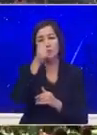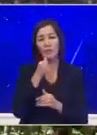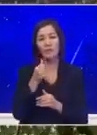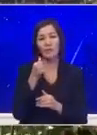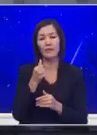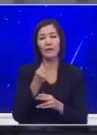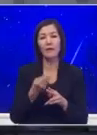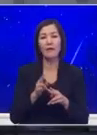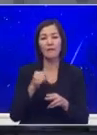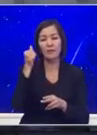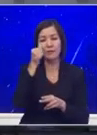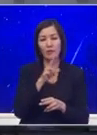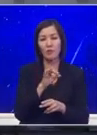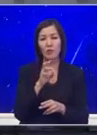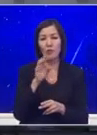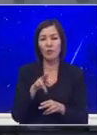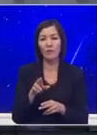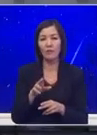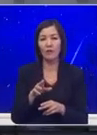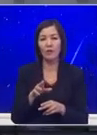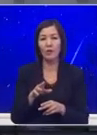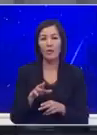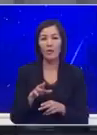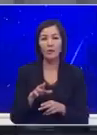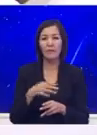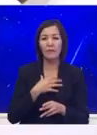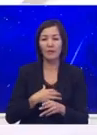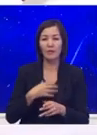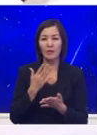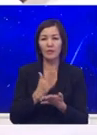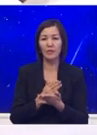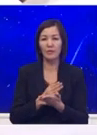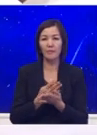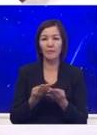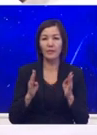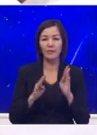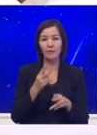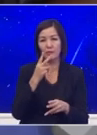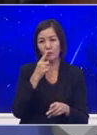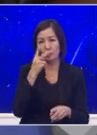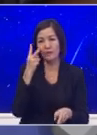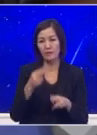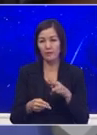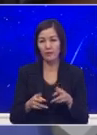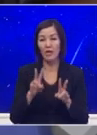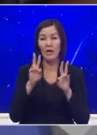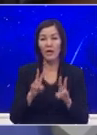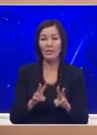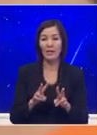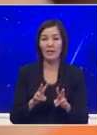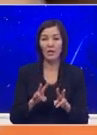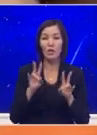текущем ситуация пока рано вирусу менее пугающие практически пандемия на этапе завершения считают медики однако теперь им приходится